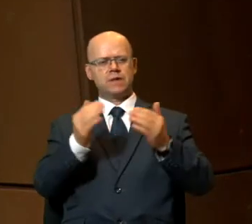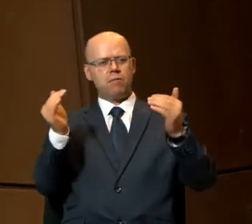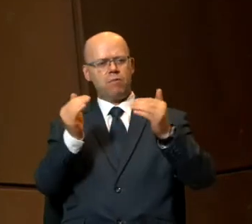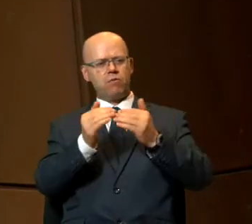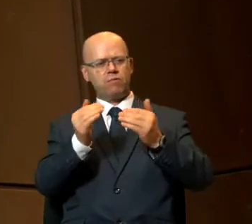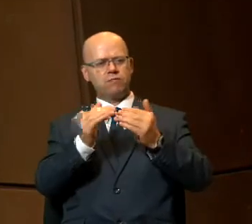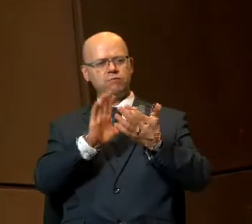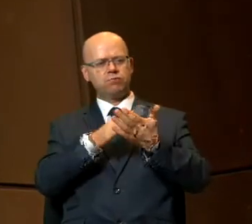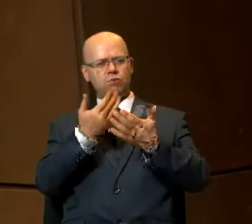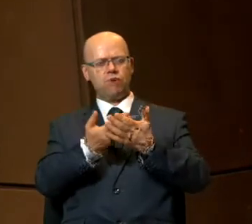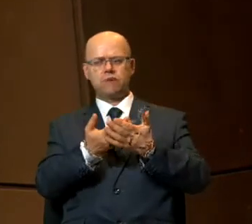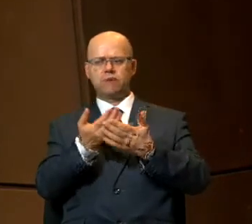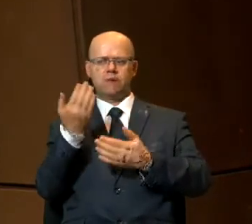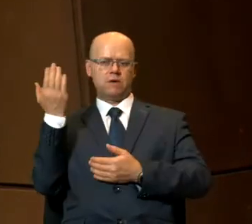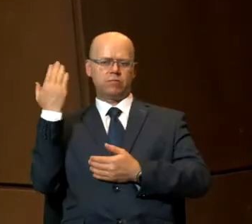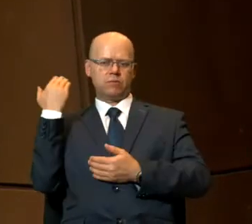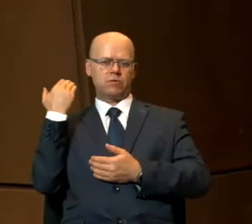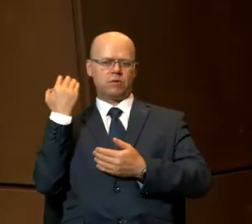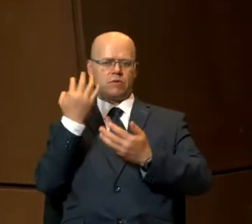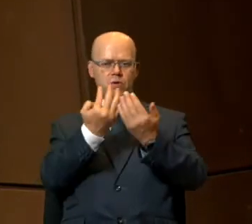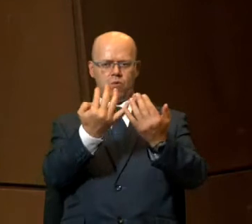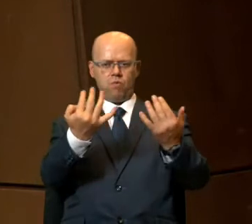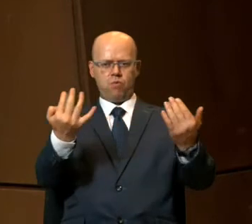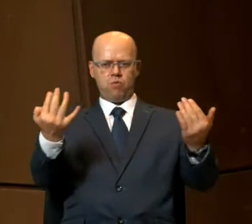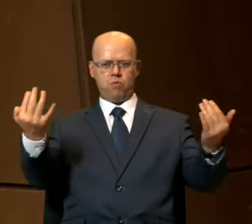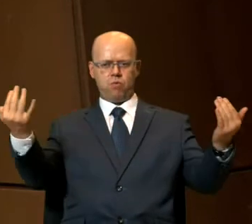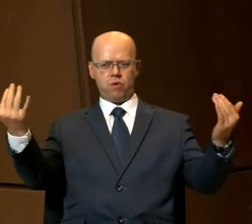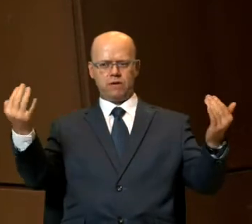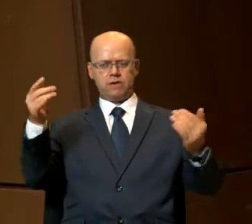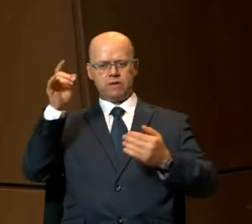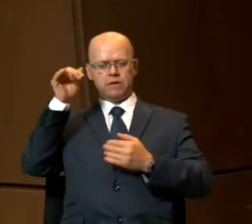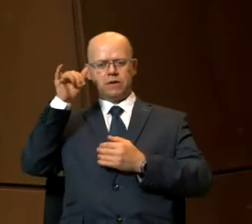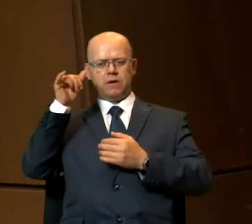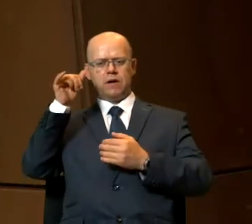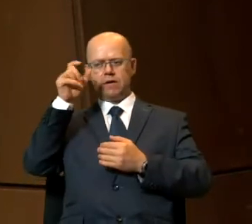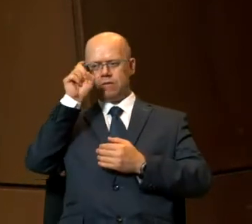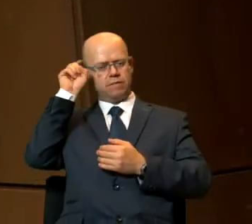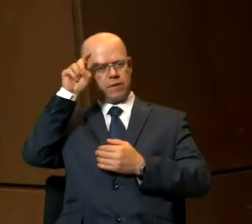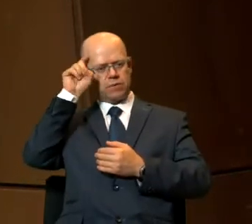porównaniem przed upadku muru berlińskiego i po upadku. Oczywiście